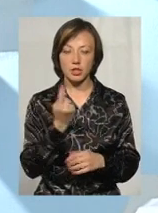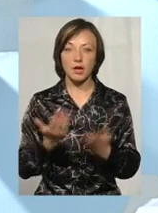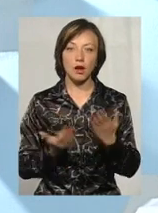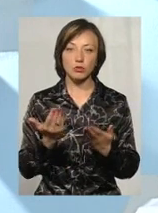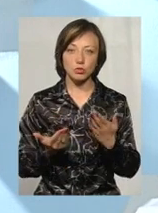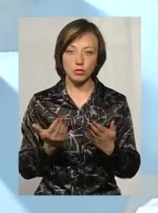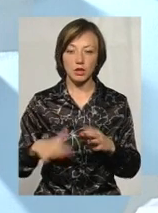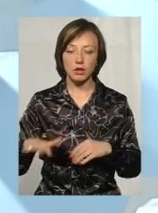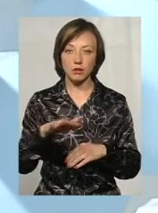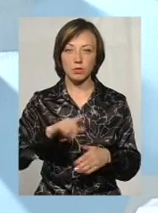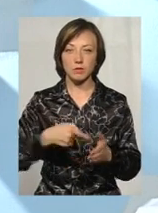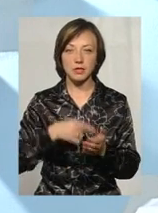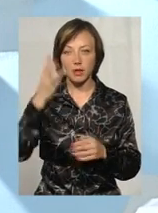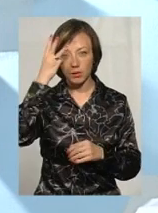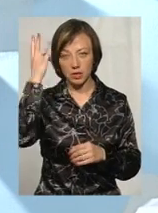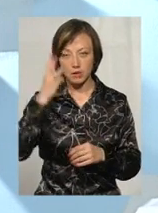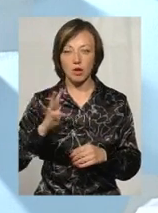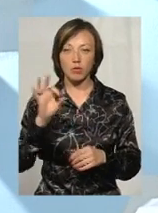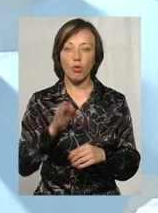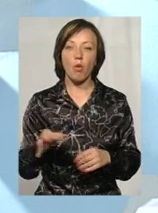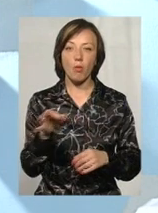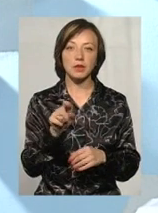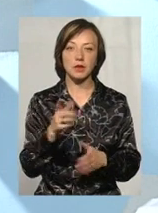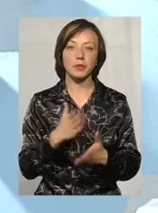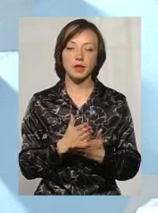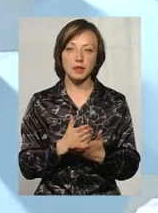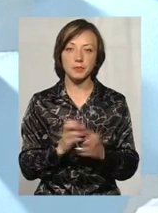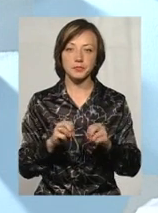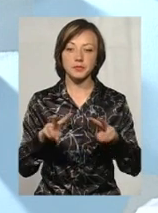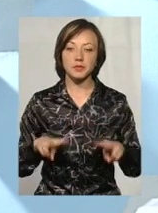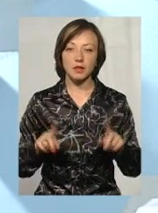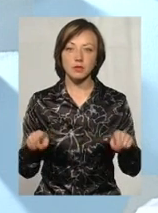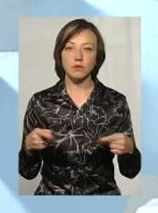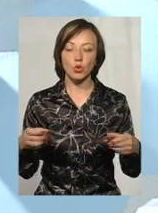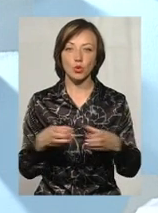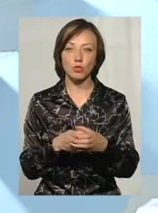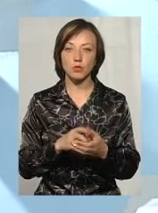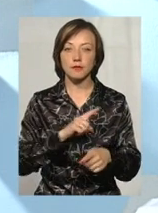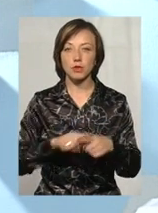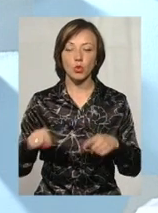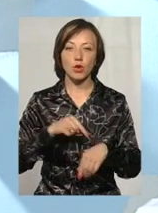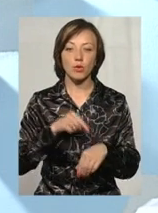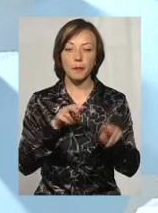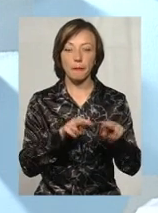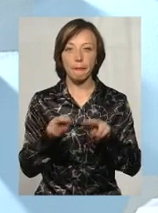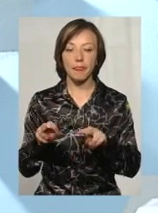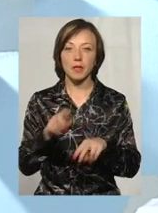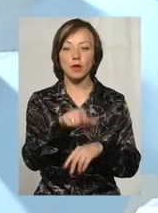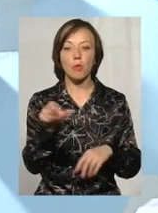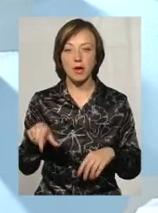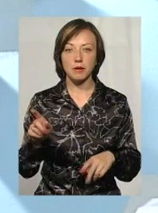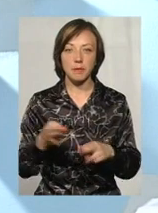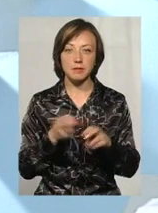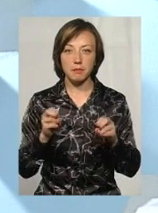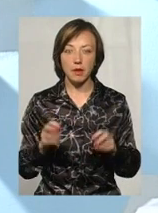вона знаходиться на території міста Хмельницького. Щодо області, там є спеціально створені групи швидкого реагування, які саме слідкують за громадською безпекою та,